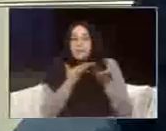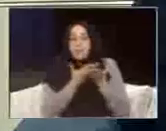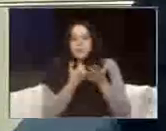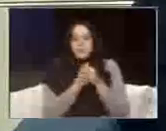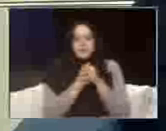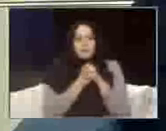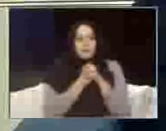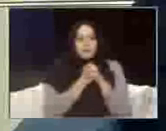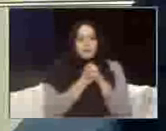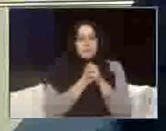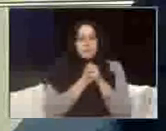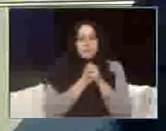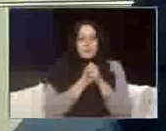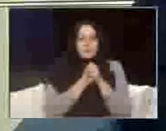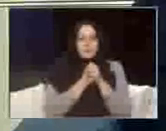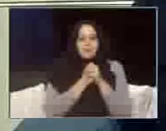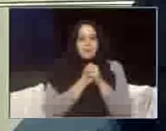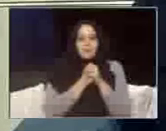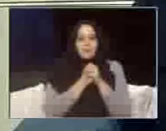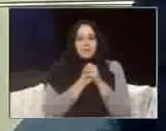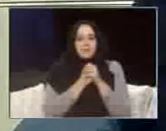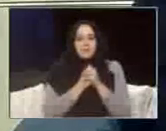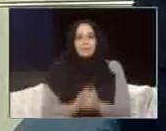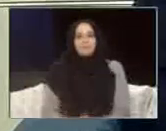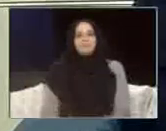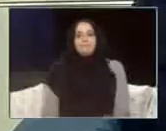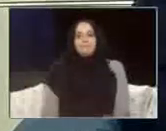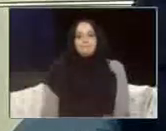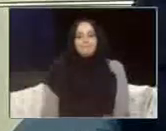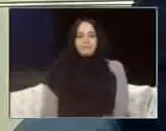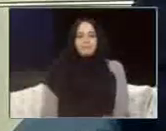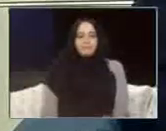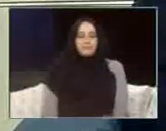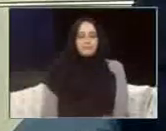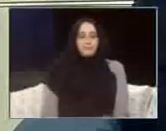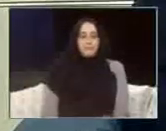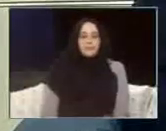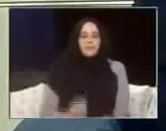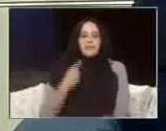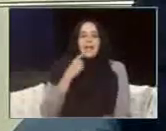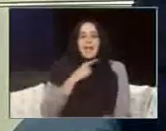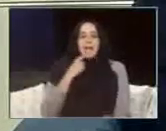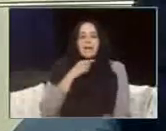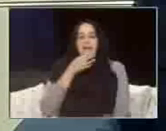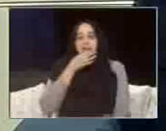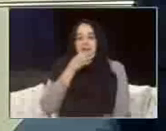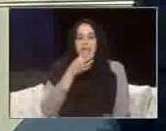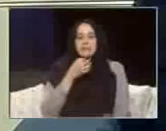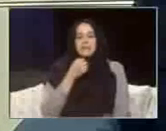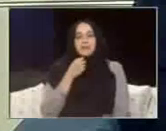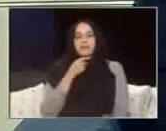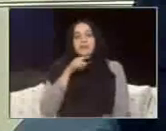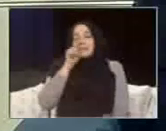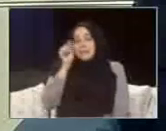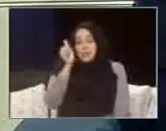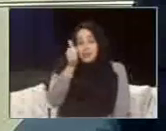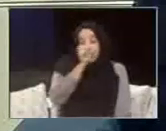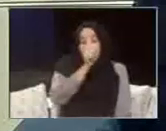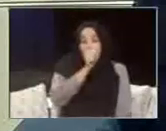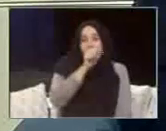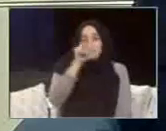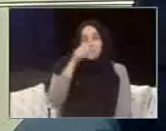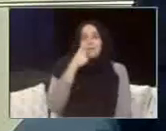لا ما نقدرش نهضر لك كذا. نتمنى من اي واحد يقول يا رب ويقول